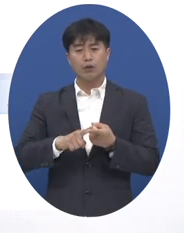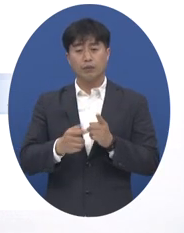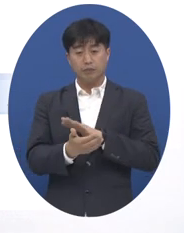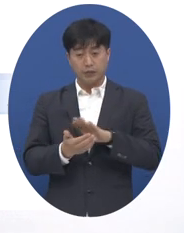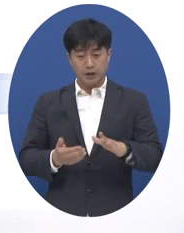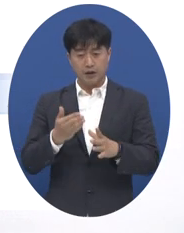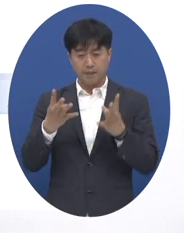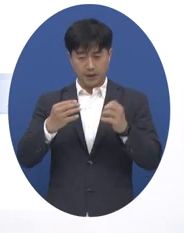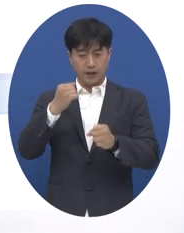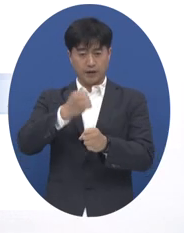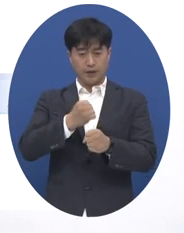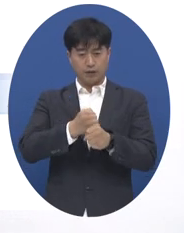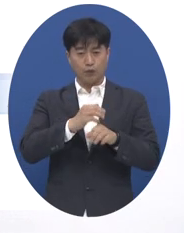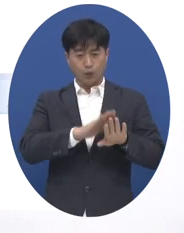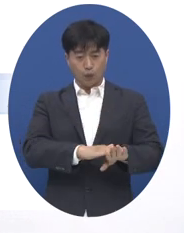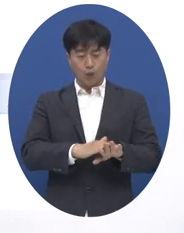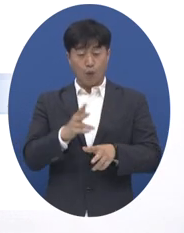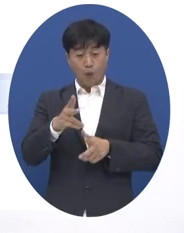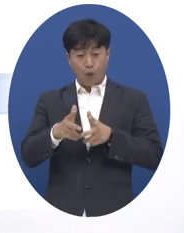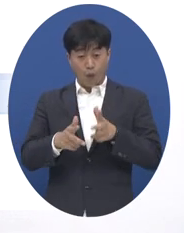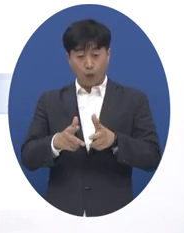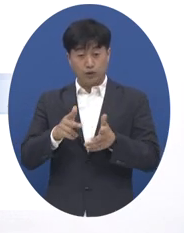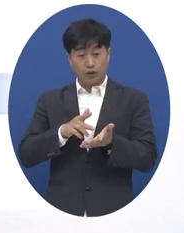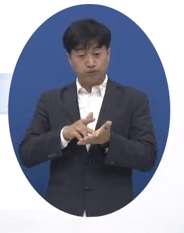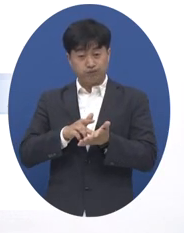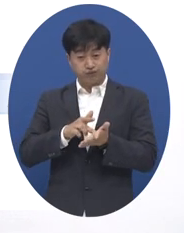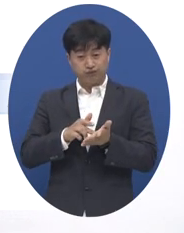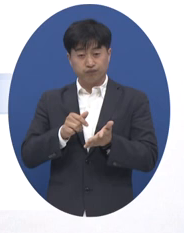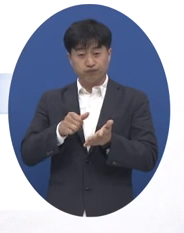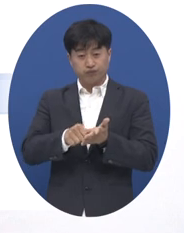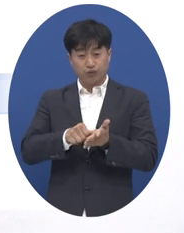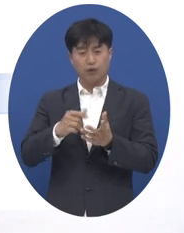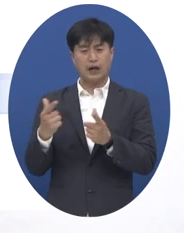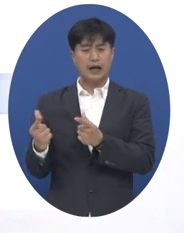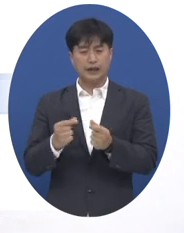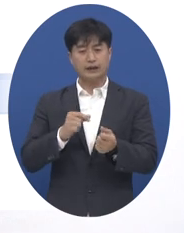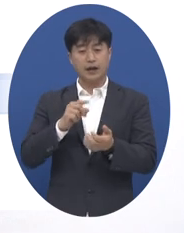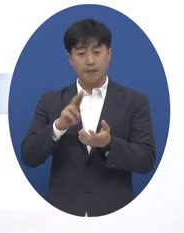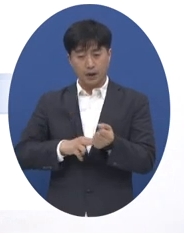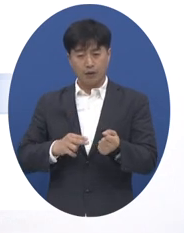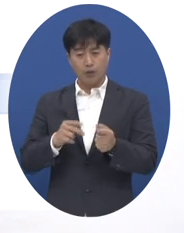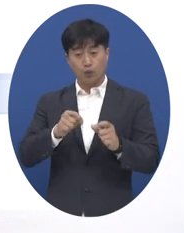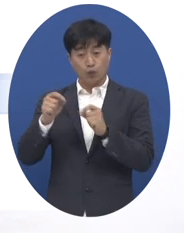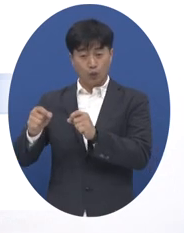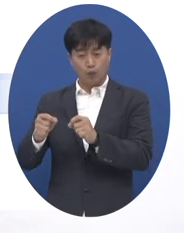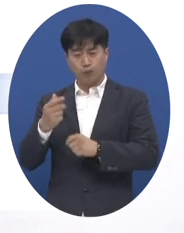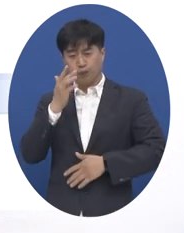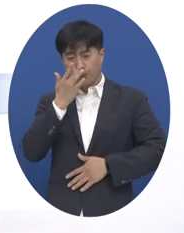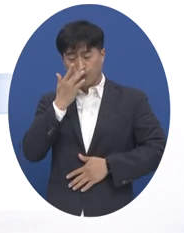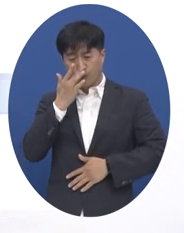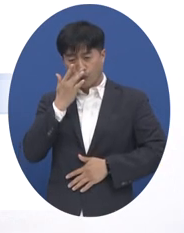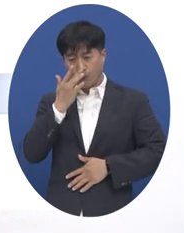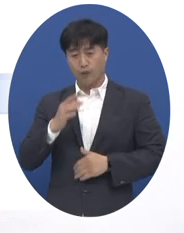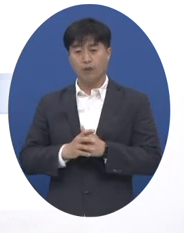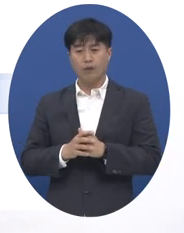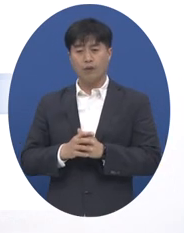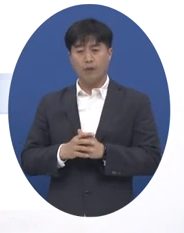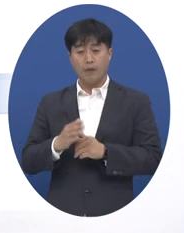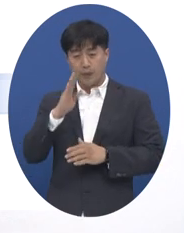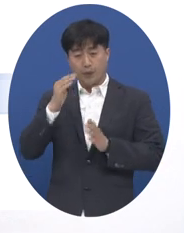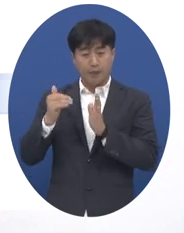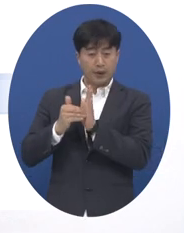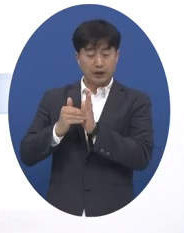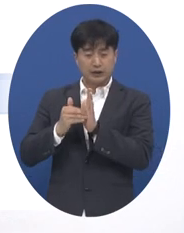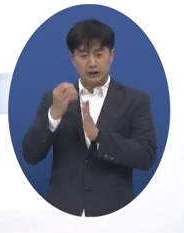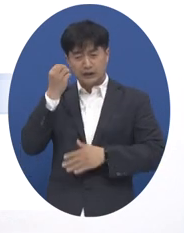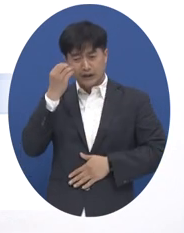대량 제조해서 마치 공산품처럼 팔므로 인해서 유통기한도 알 수 없고 또 하나는 면역체계 이상 등